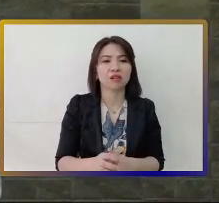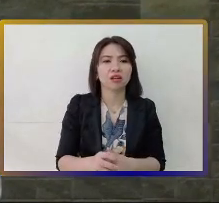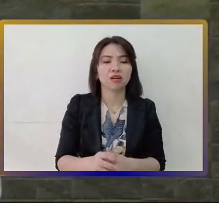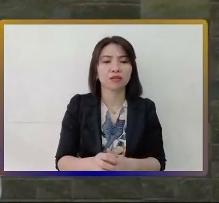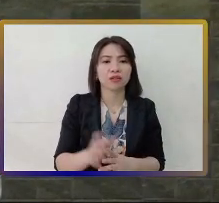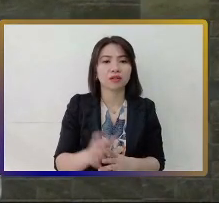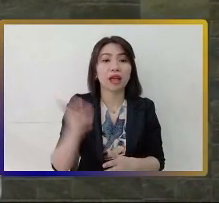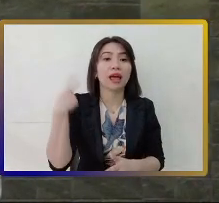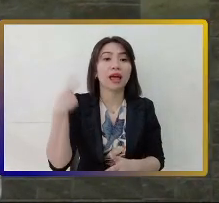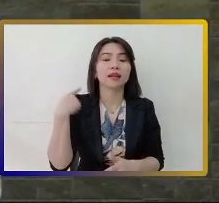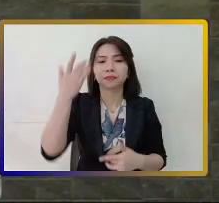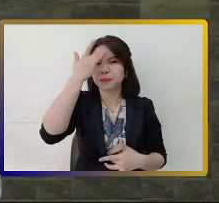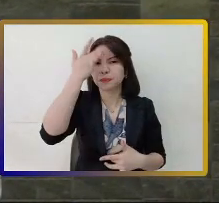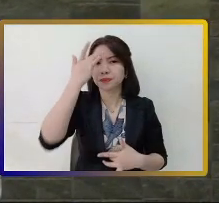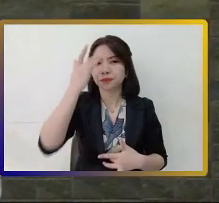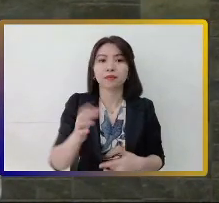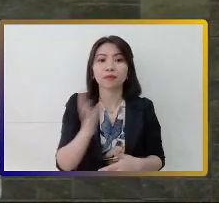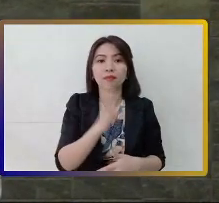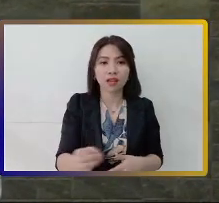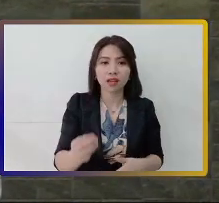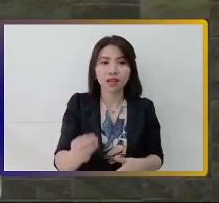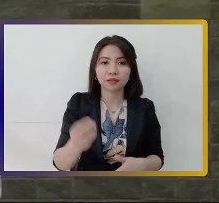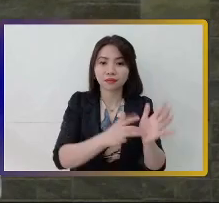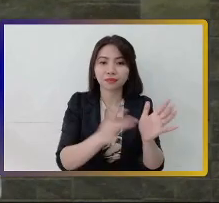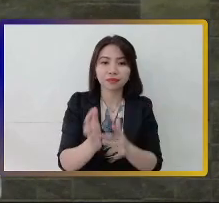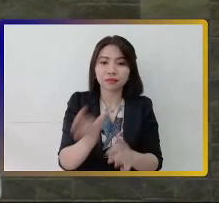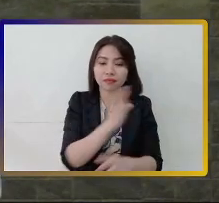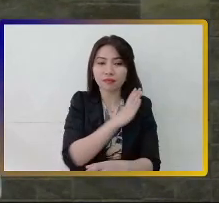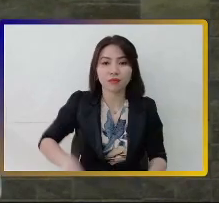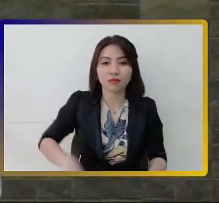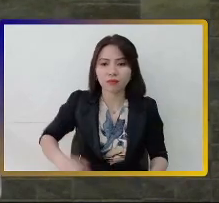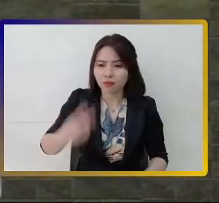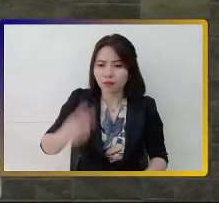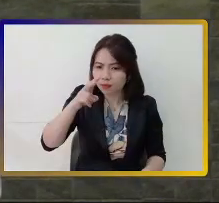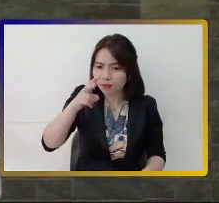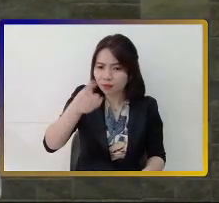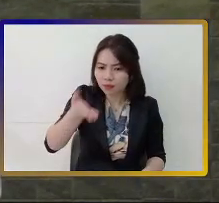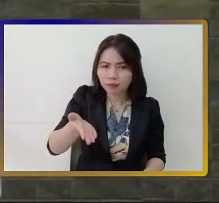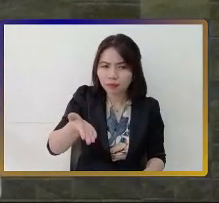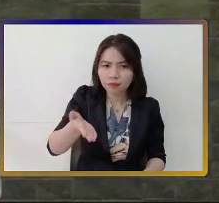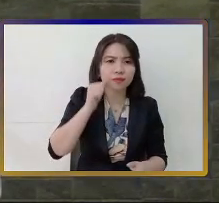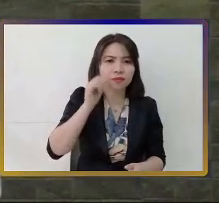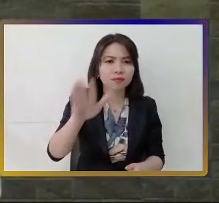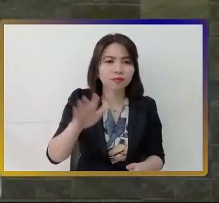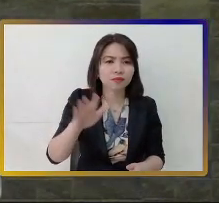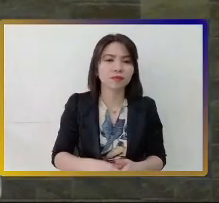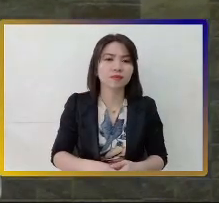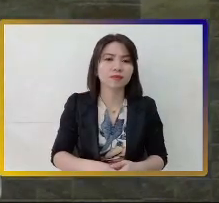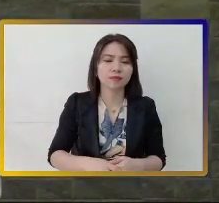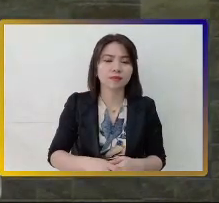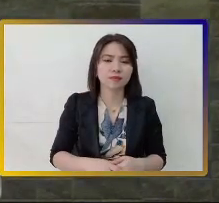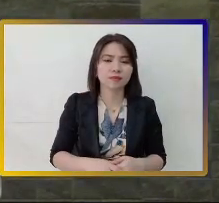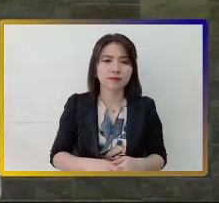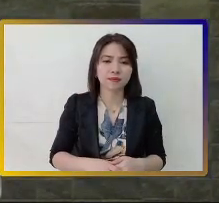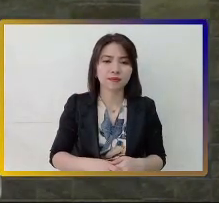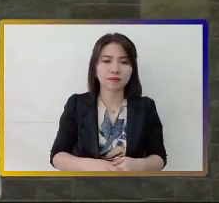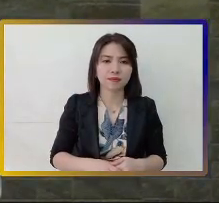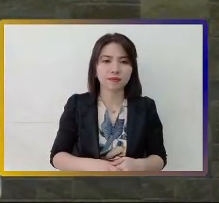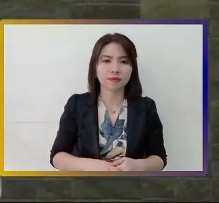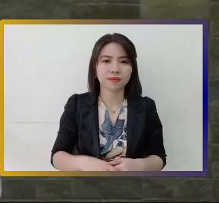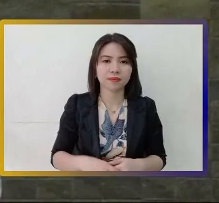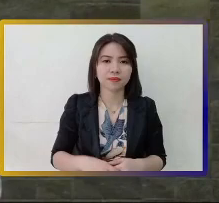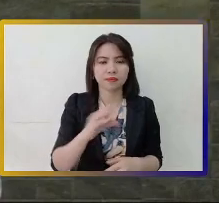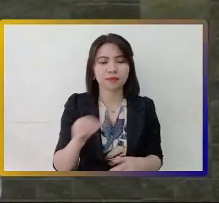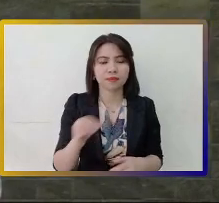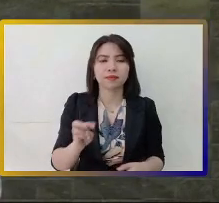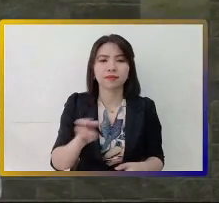Pero pinansin ng Panginoon. Now, do you understand, mga kapatid, the good thing about this? Makikita niyo, bagamat